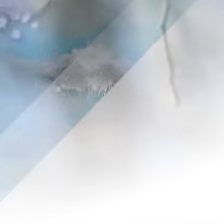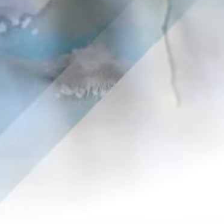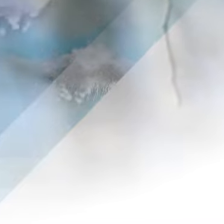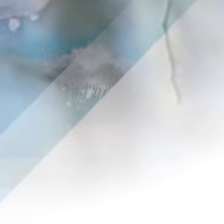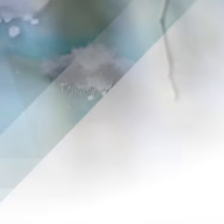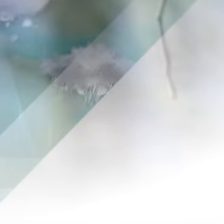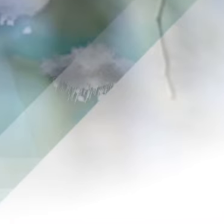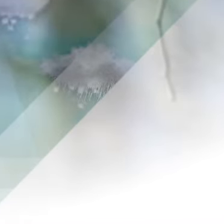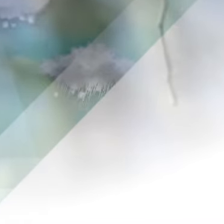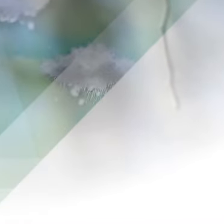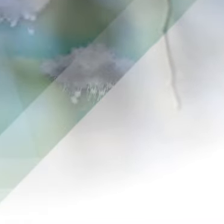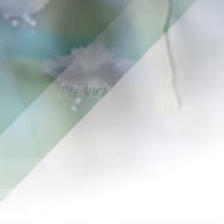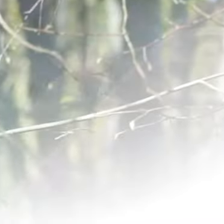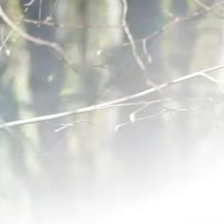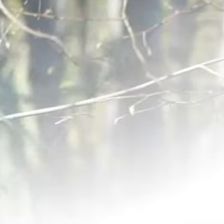12 хвілін.